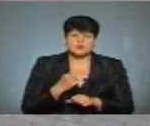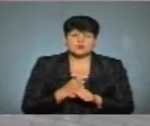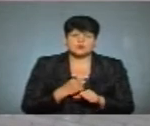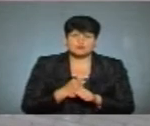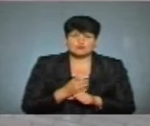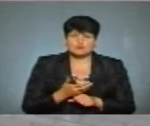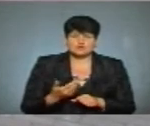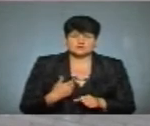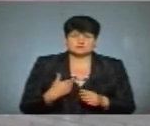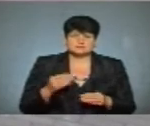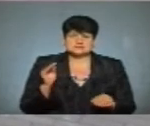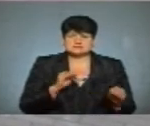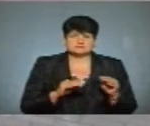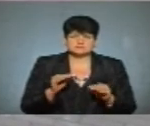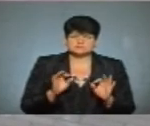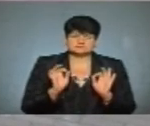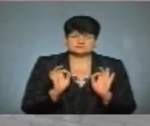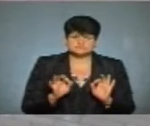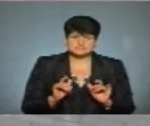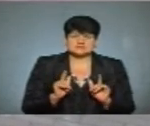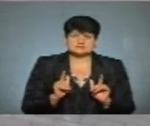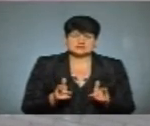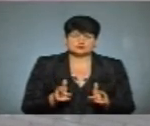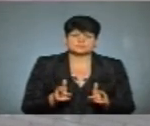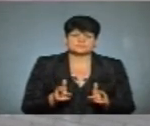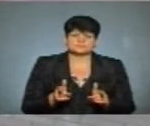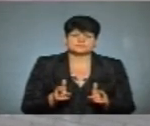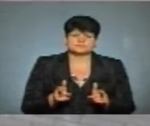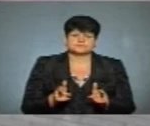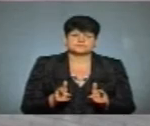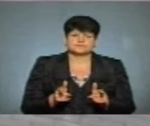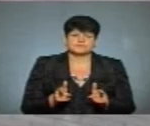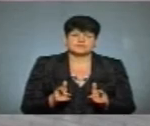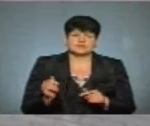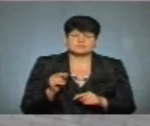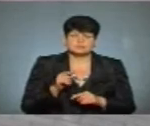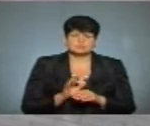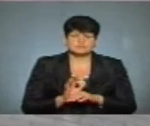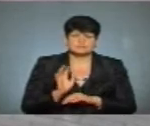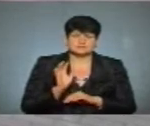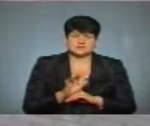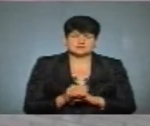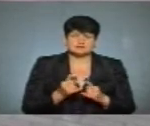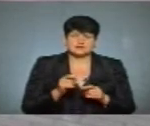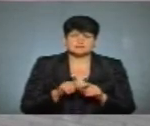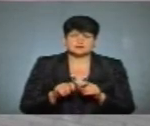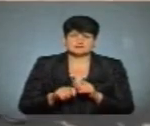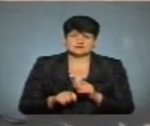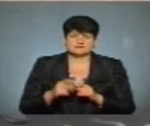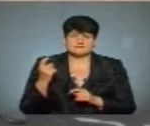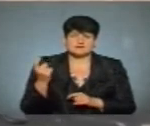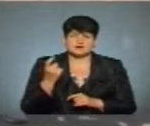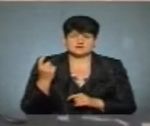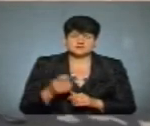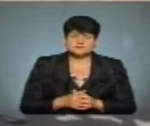ми спакували належним чином, згідно певної процедури, і вони будуть відправлятися для перевірки до Харкова.